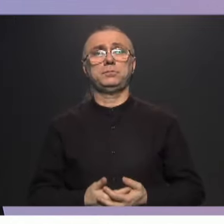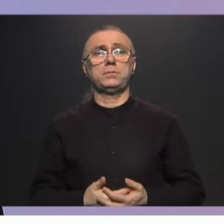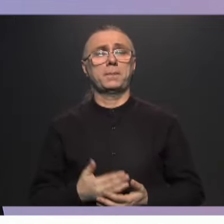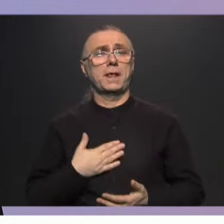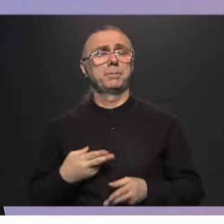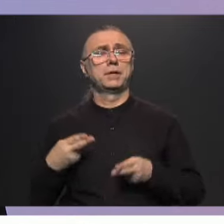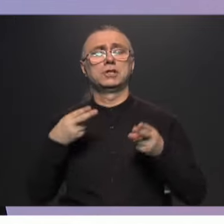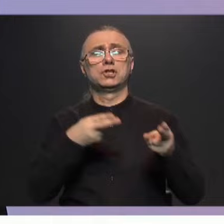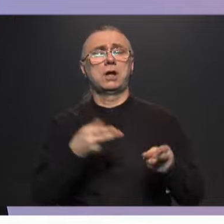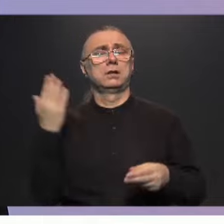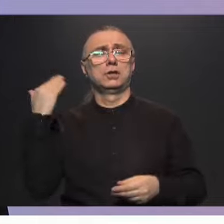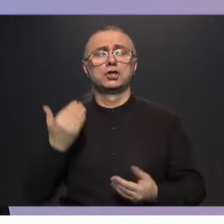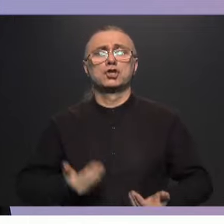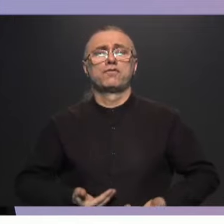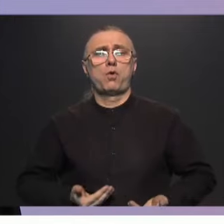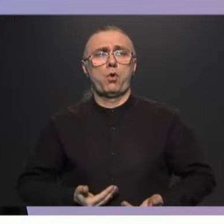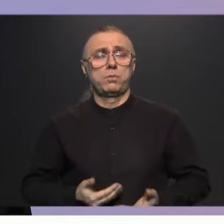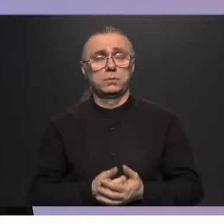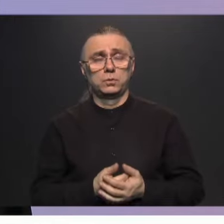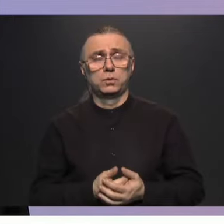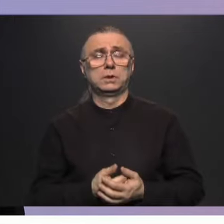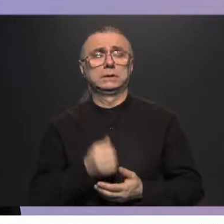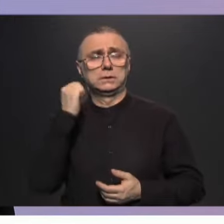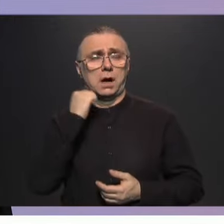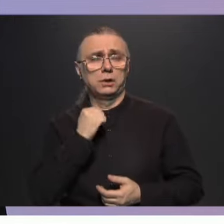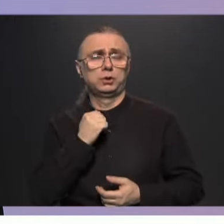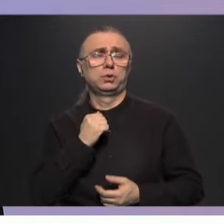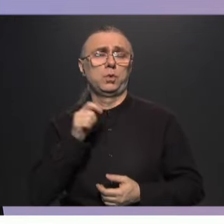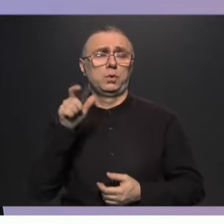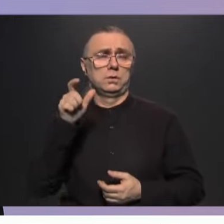живому еще старцу Иоанну Крестьянкину,